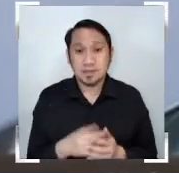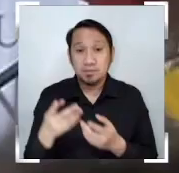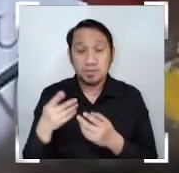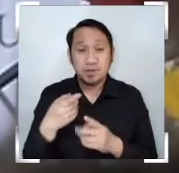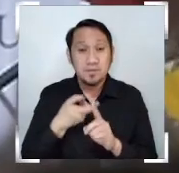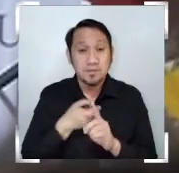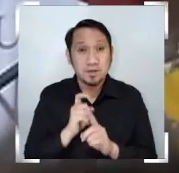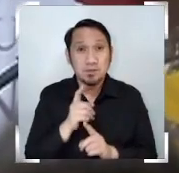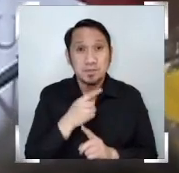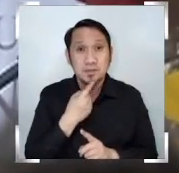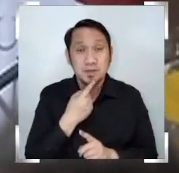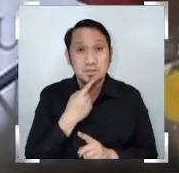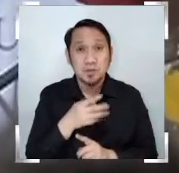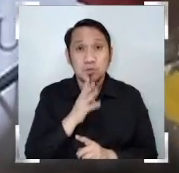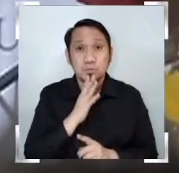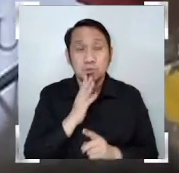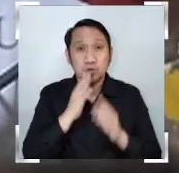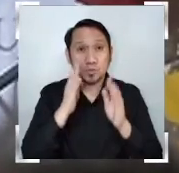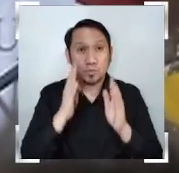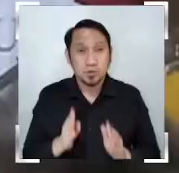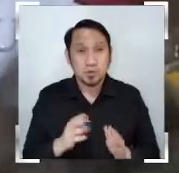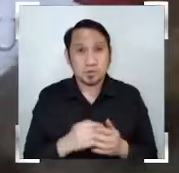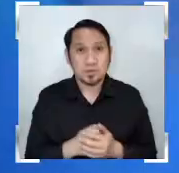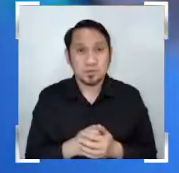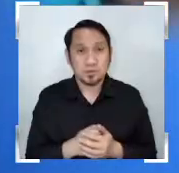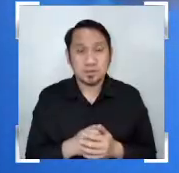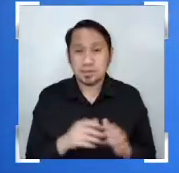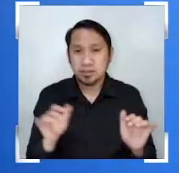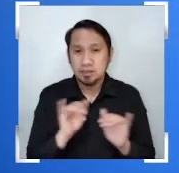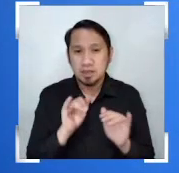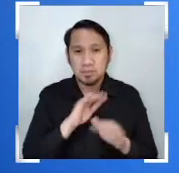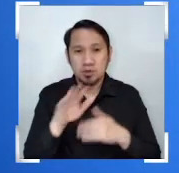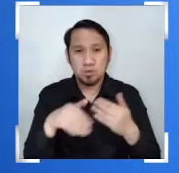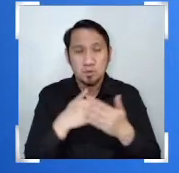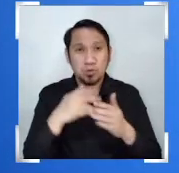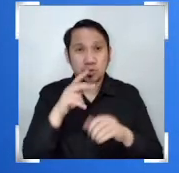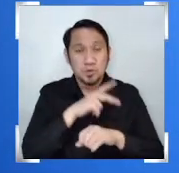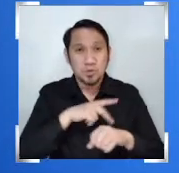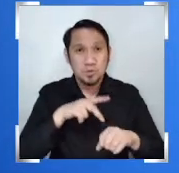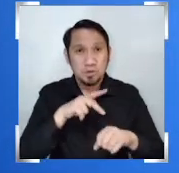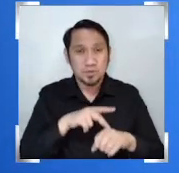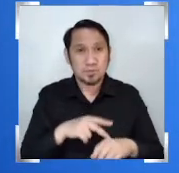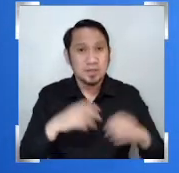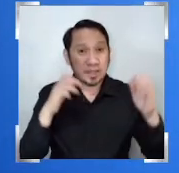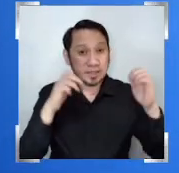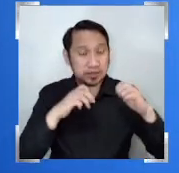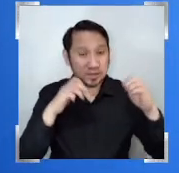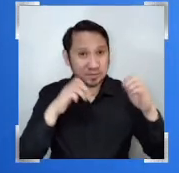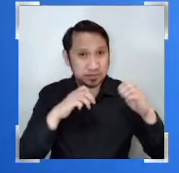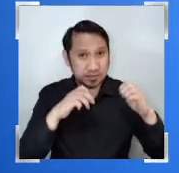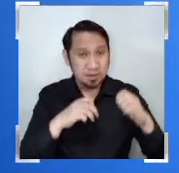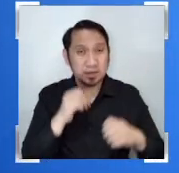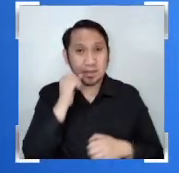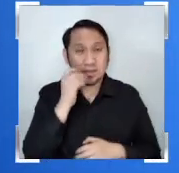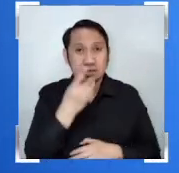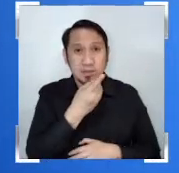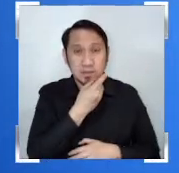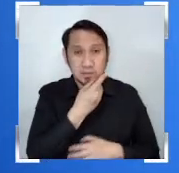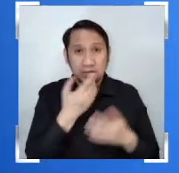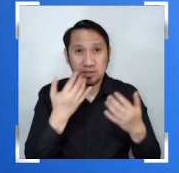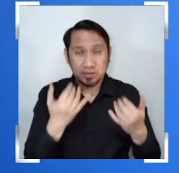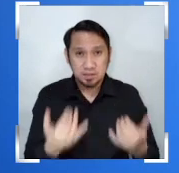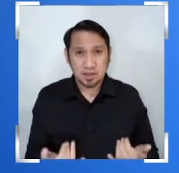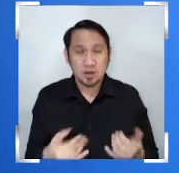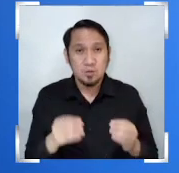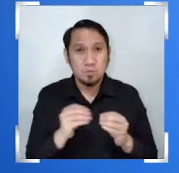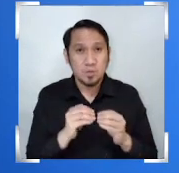Cristina Frasco. Anya, gaya raw ng buong bansa, umaasa si Mayor Duterte na magiging maayos ang isinasagawang canvassing ng mga